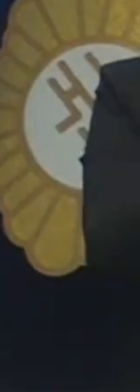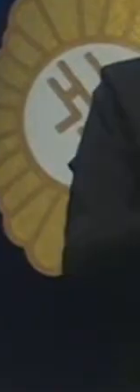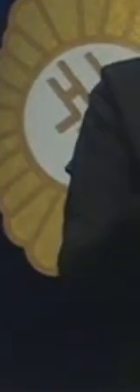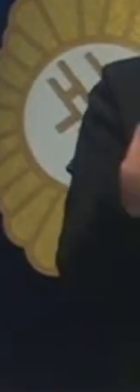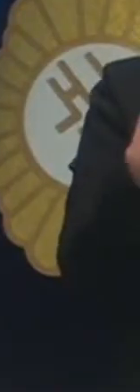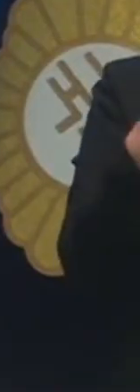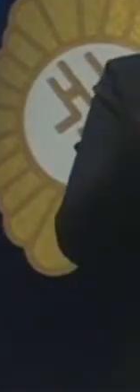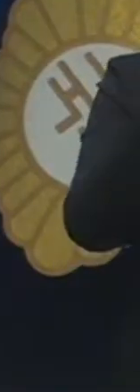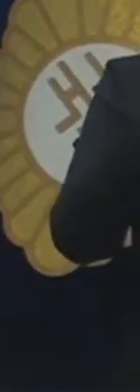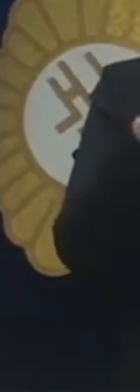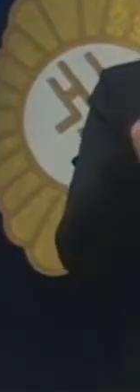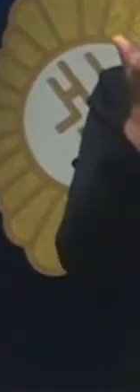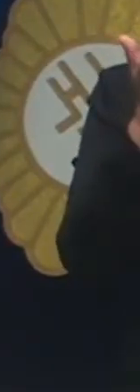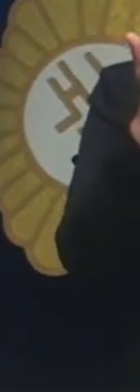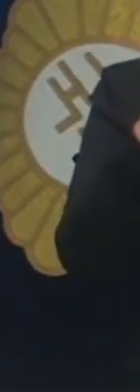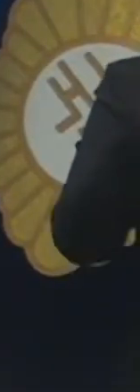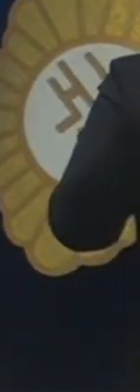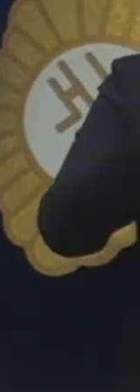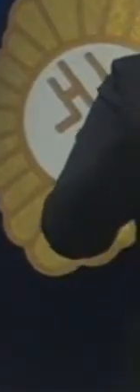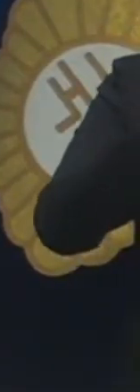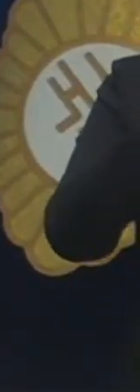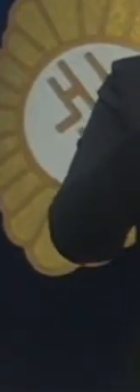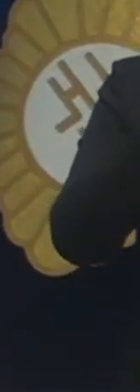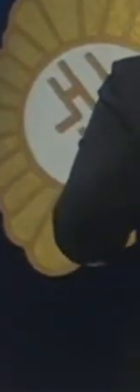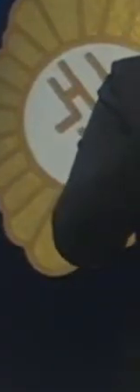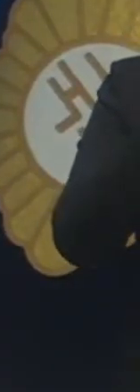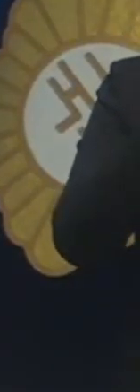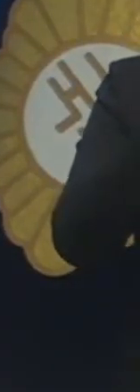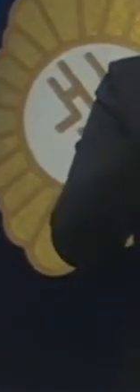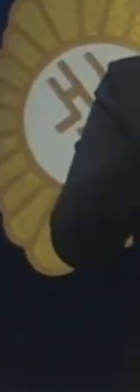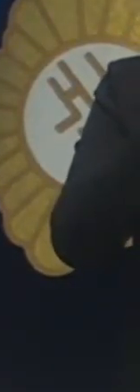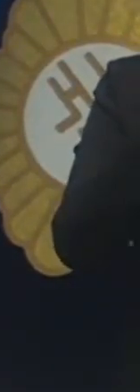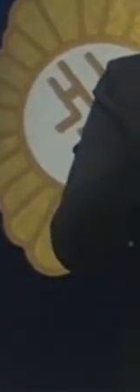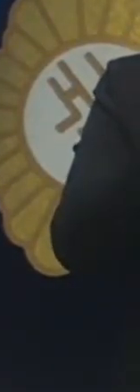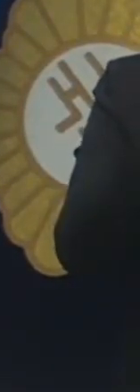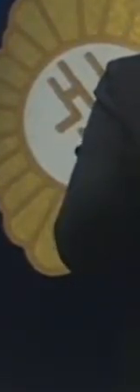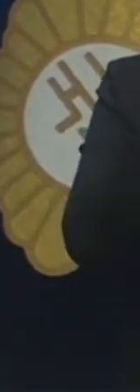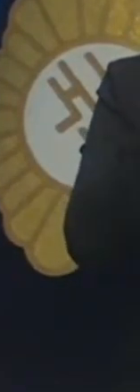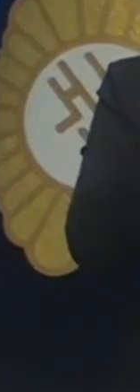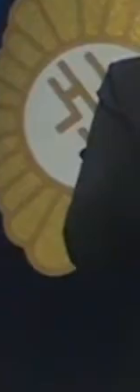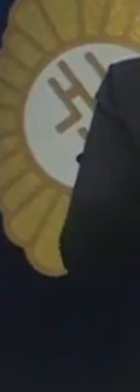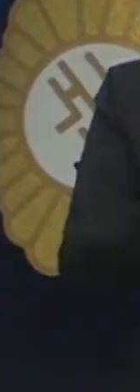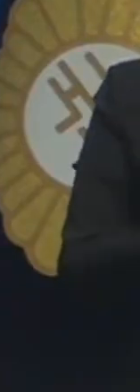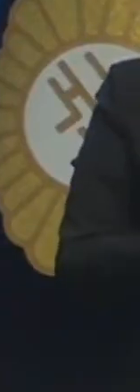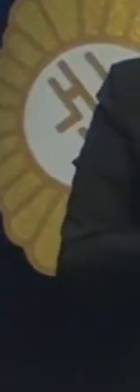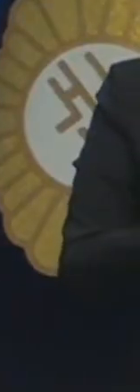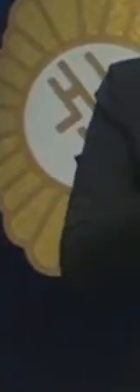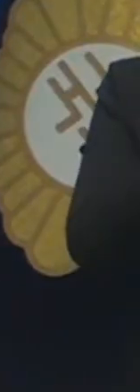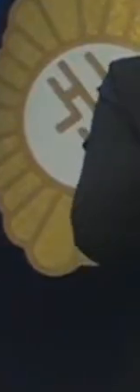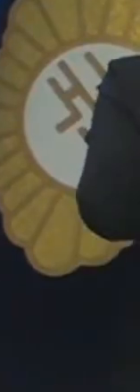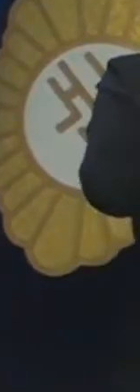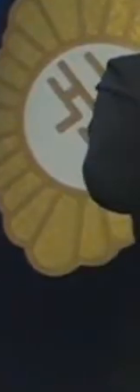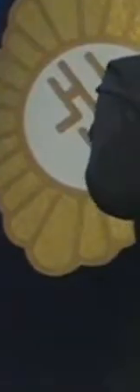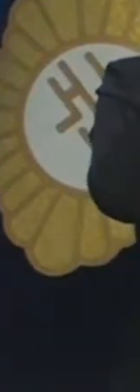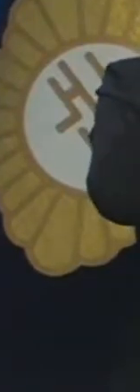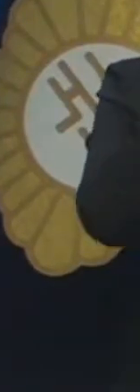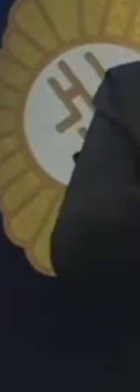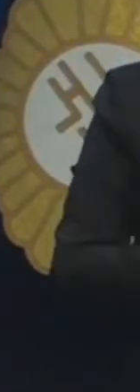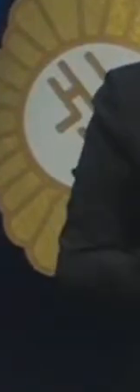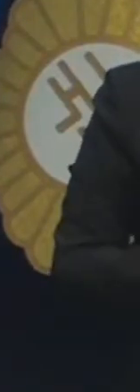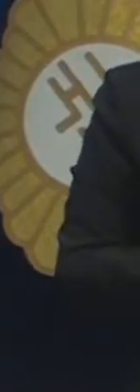온전되어 왔다는 점, 제대로 법적 그런 이 조치가 취해지지 않았다는 이것도 굉장히 이상하고